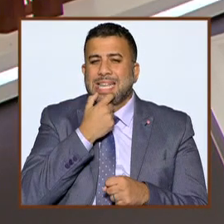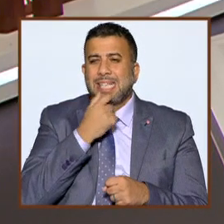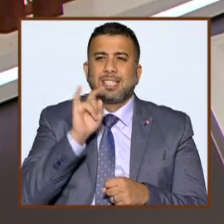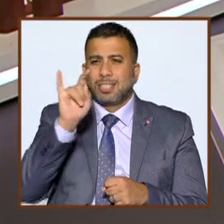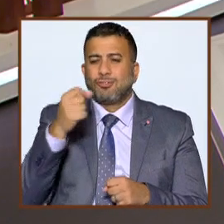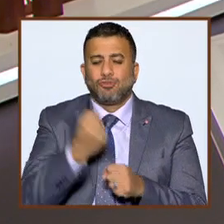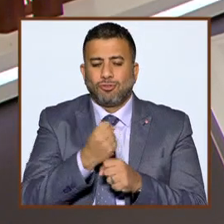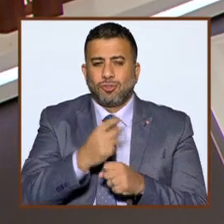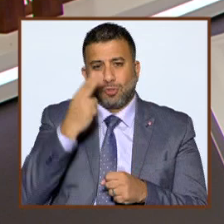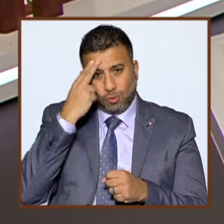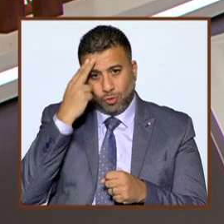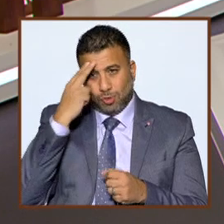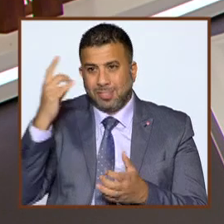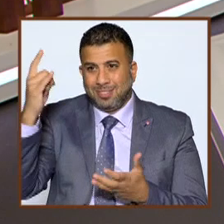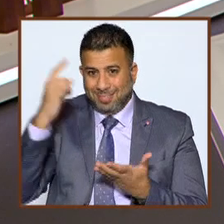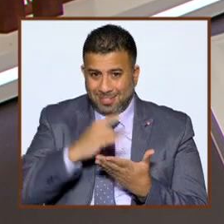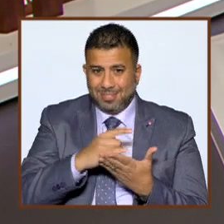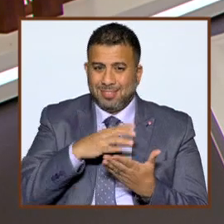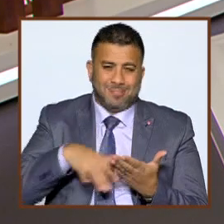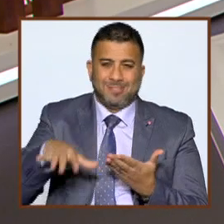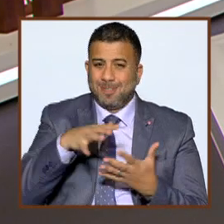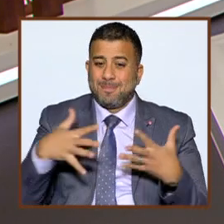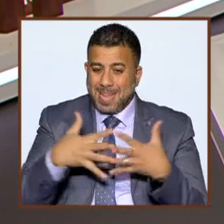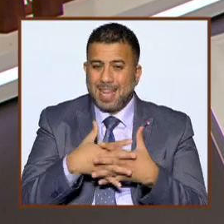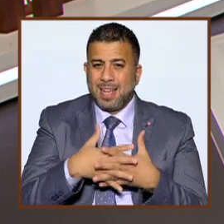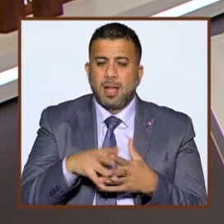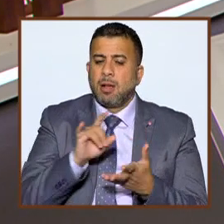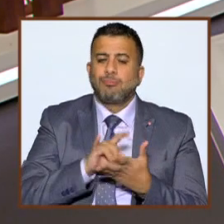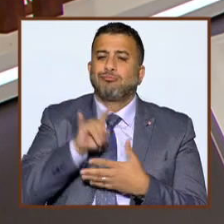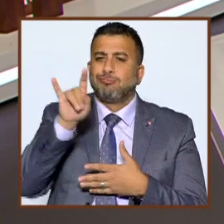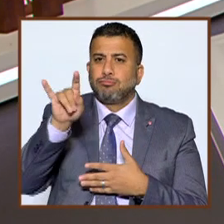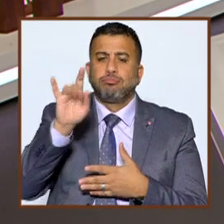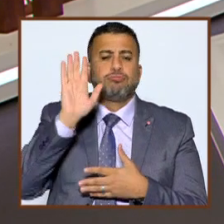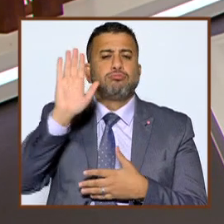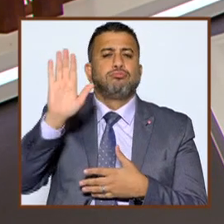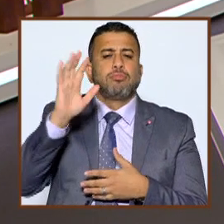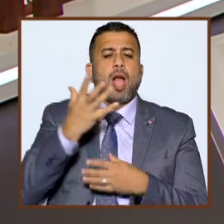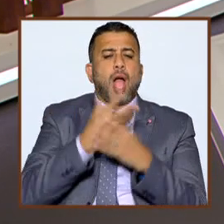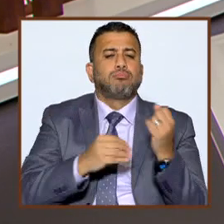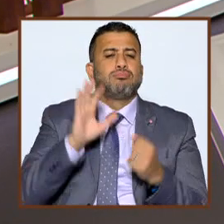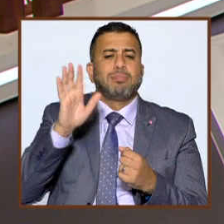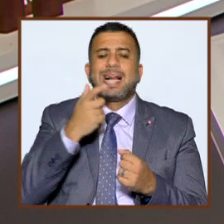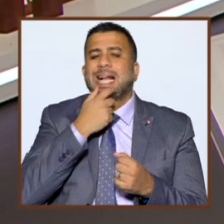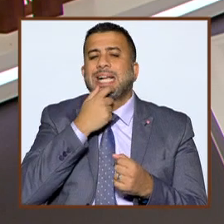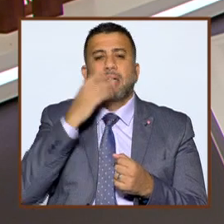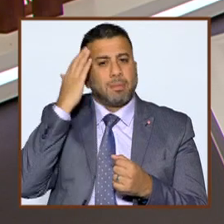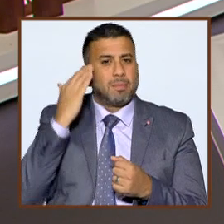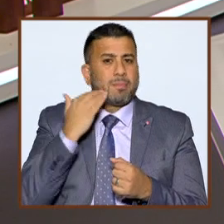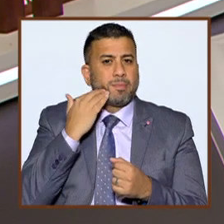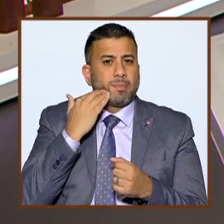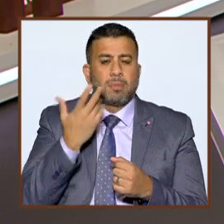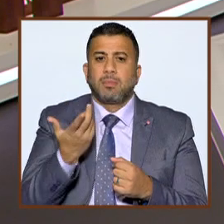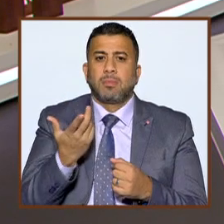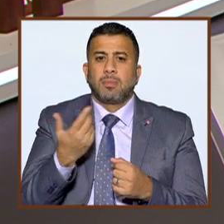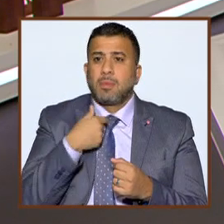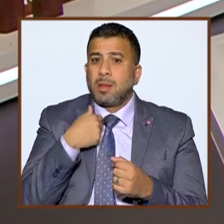وظيفة يرجع على السعودية يعيش معنا مثل ما ربينا كلنا، ولكن نعم. لما راح لهنيك يبدو إنه سبحان الله لما سكرت علينا كورونا ما عاد